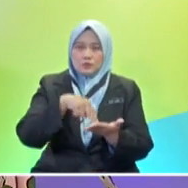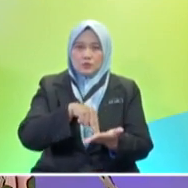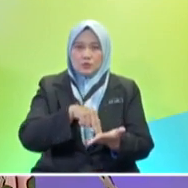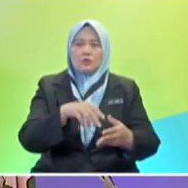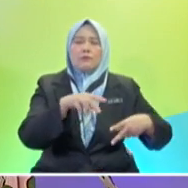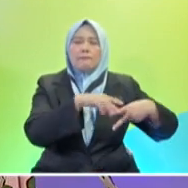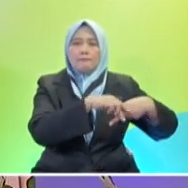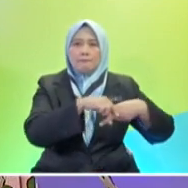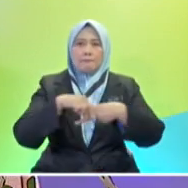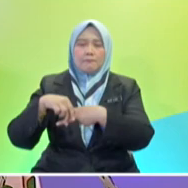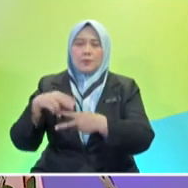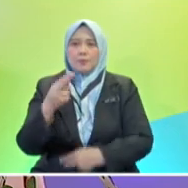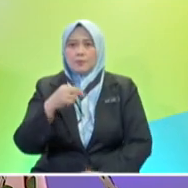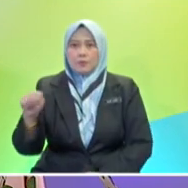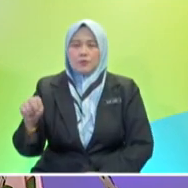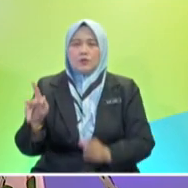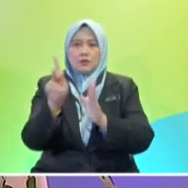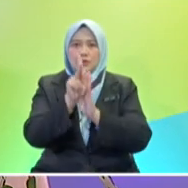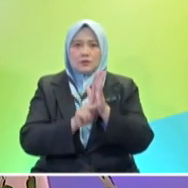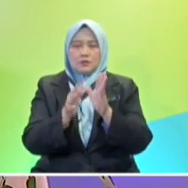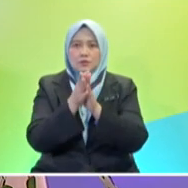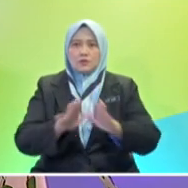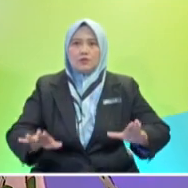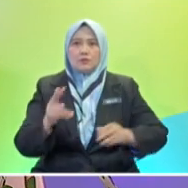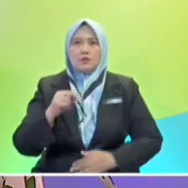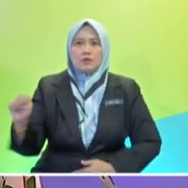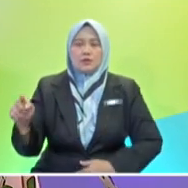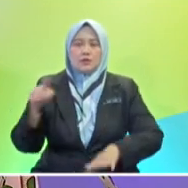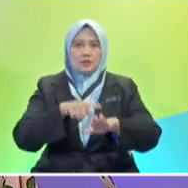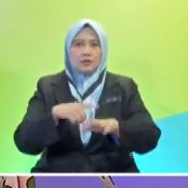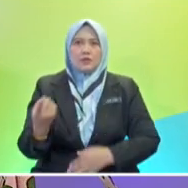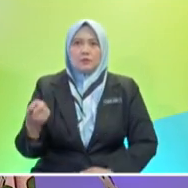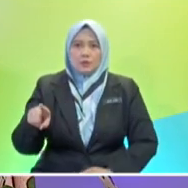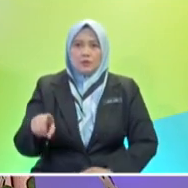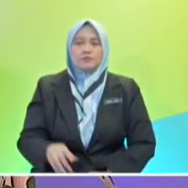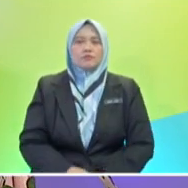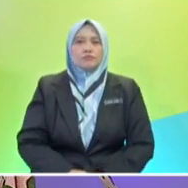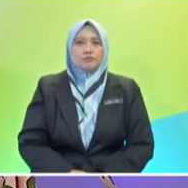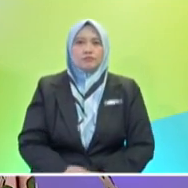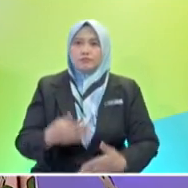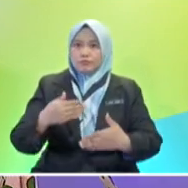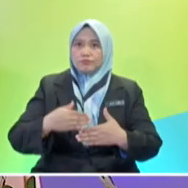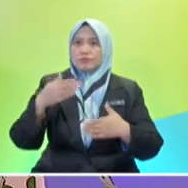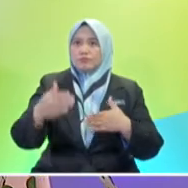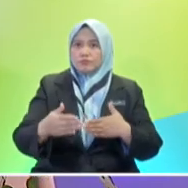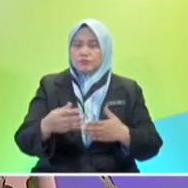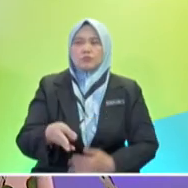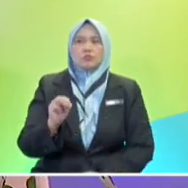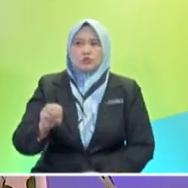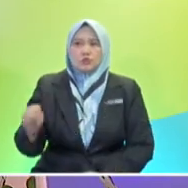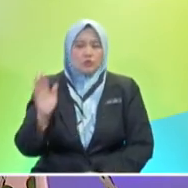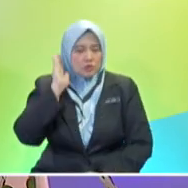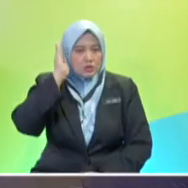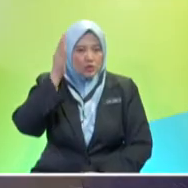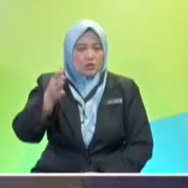panduan keselamatan di dapur. Kemudian murid-murid akan menulis perkataan yang cikgu sebut.